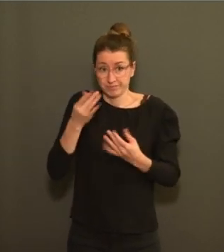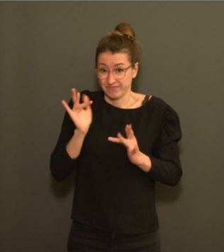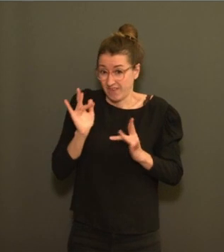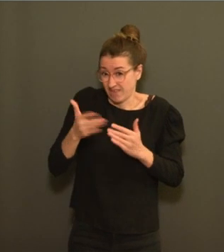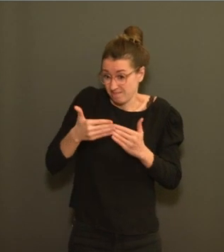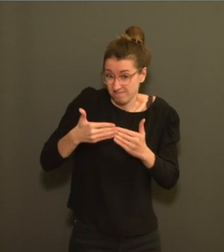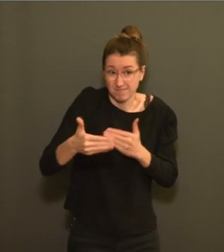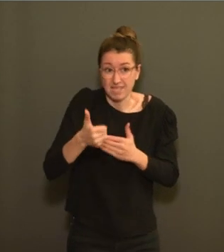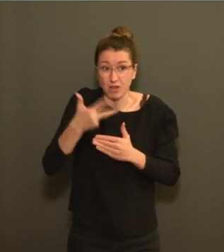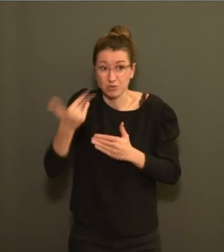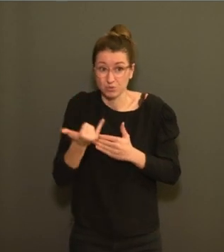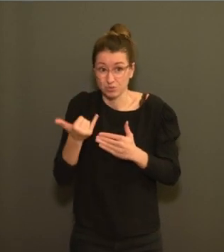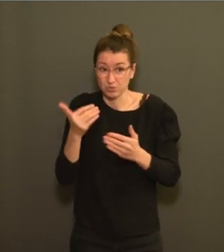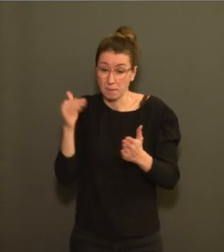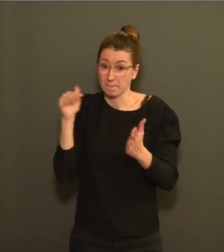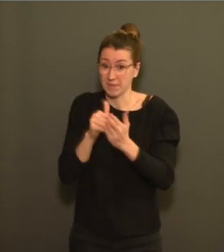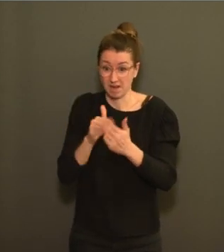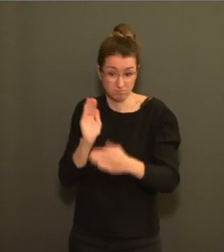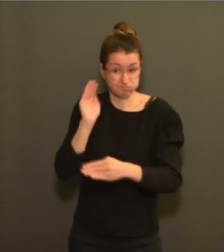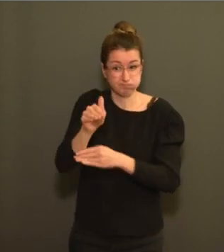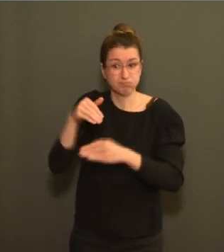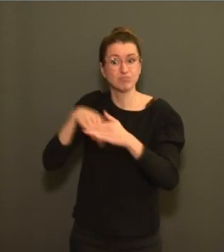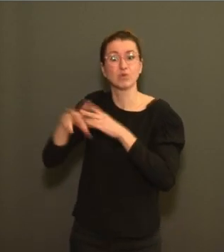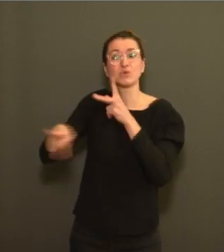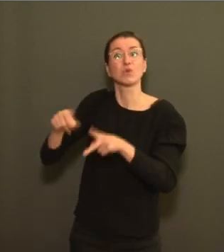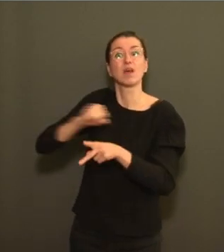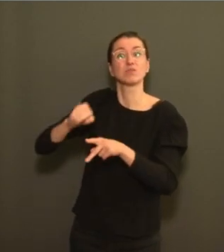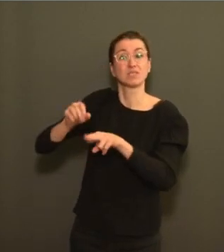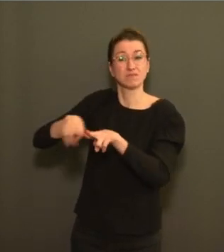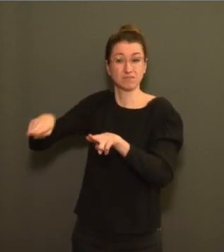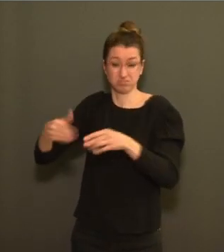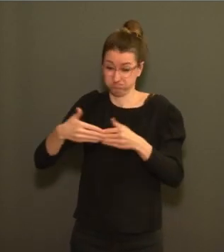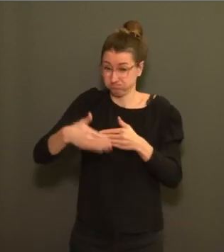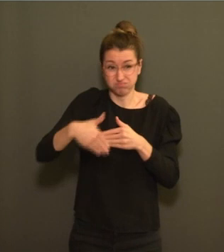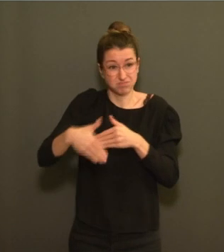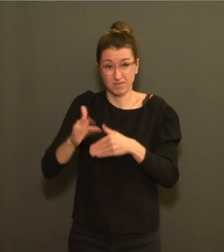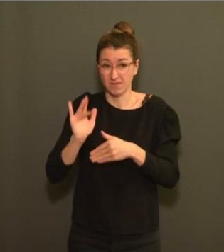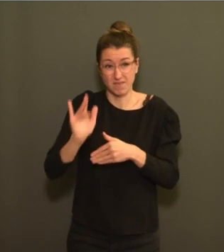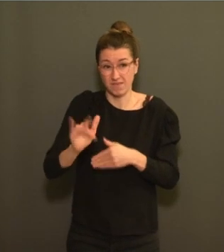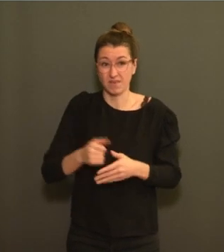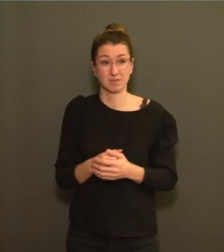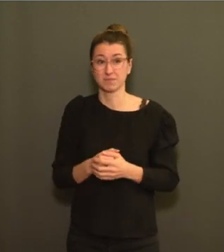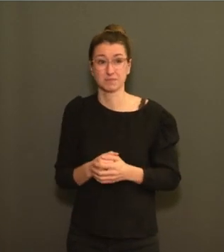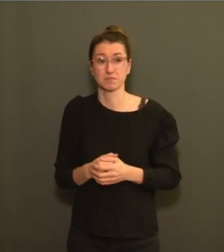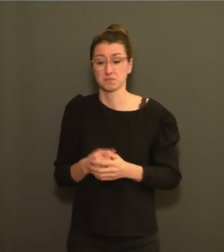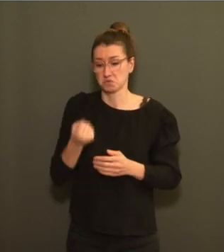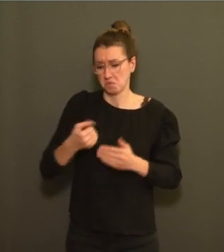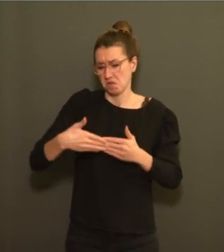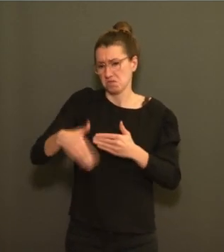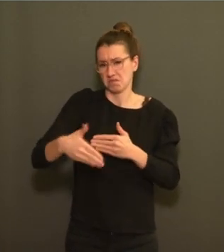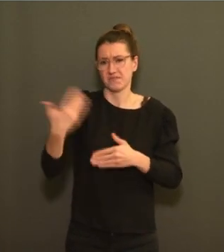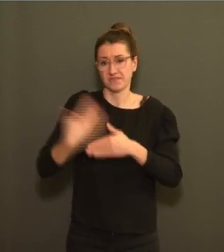patients en soins intensifs dans les 4 jours, donc d'ici à la fin de la semaine, et que si nous